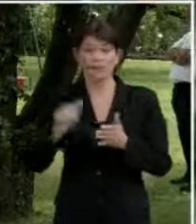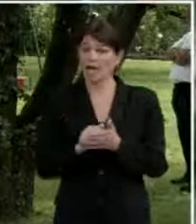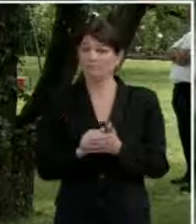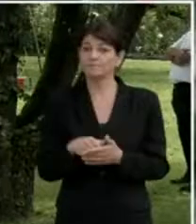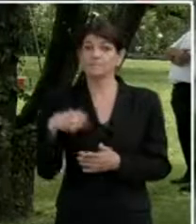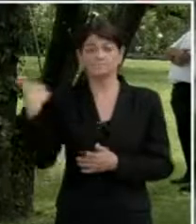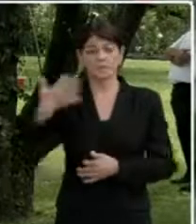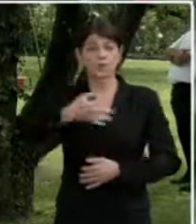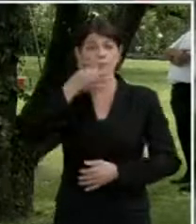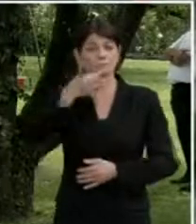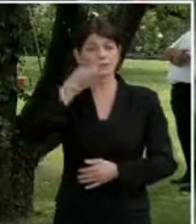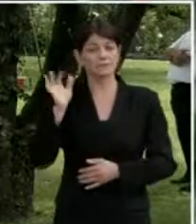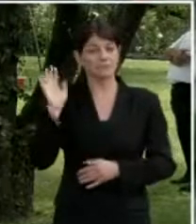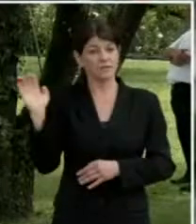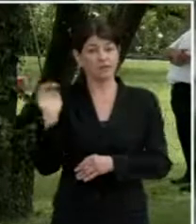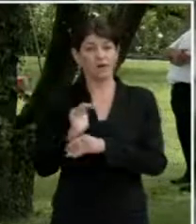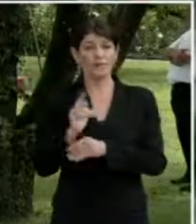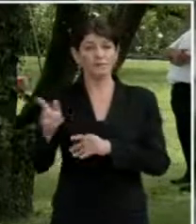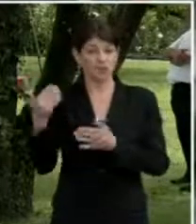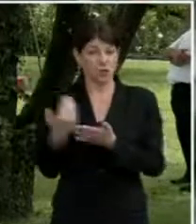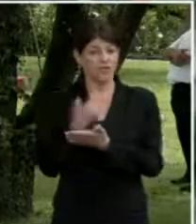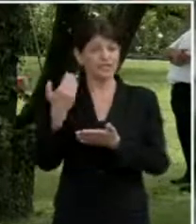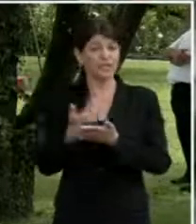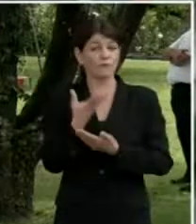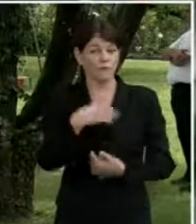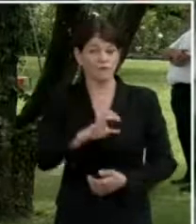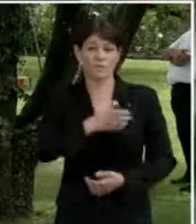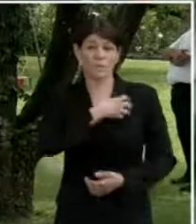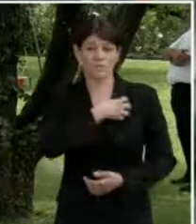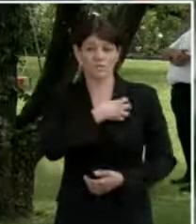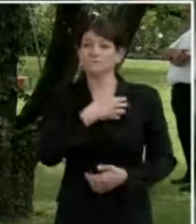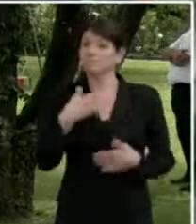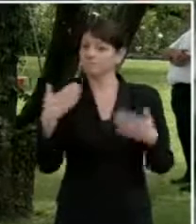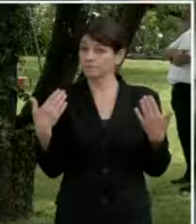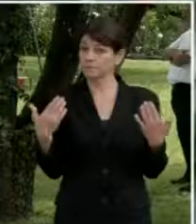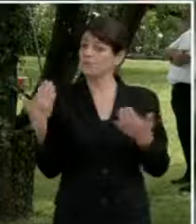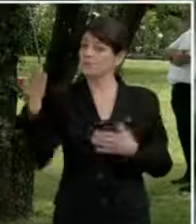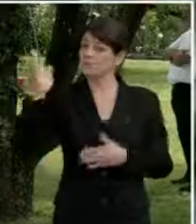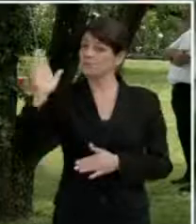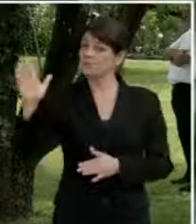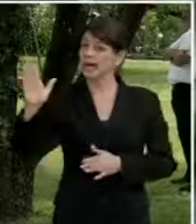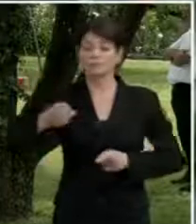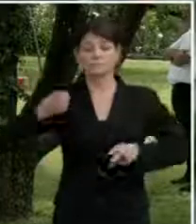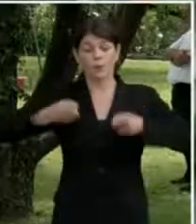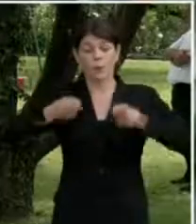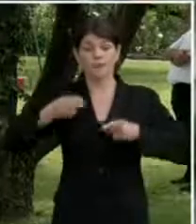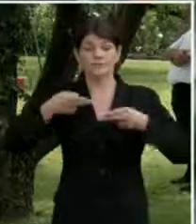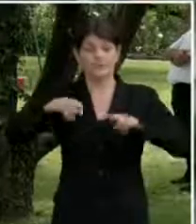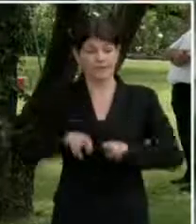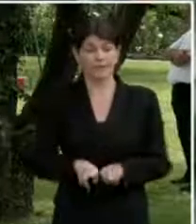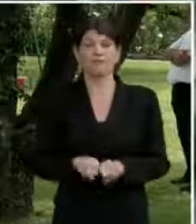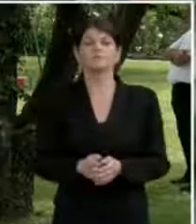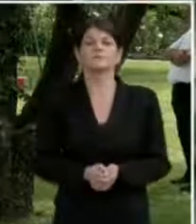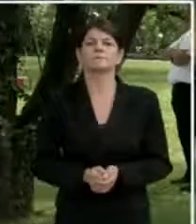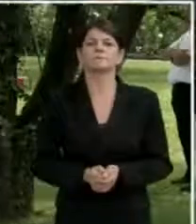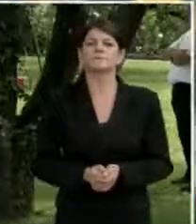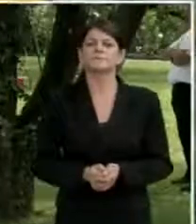seiner Funktion als Stellvertreter des Fürsten mit den diesem zustehenden Hoheitsrechten.